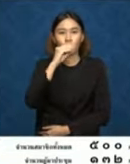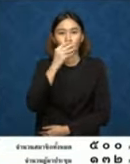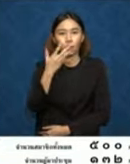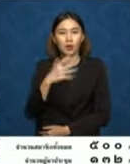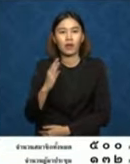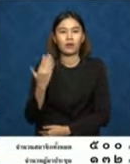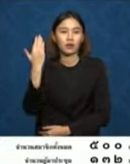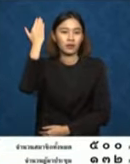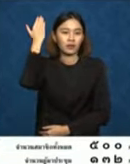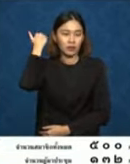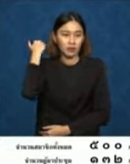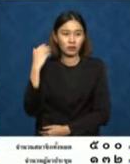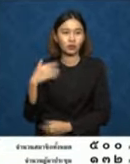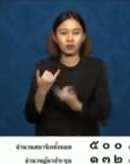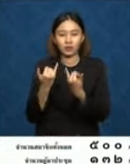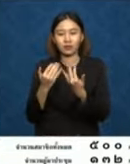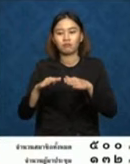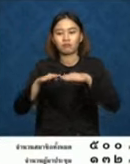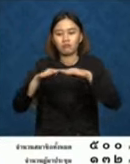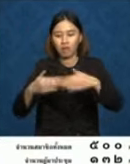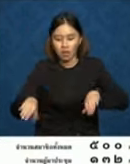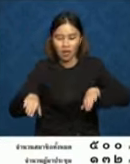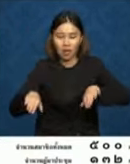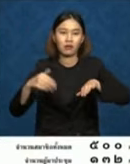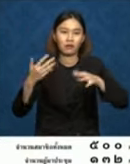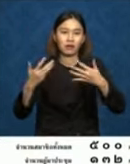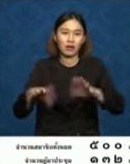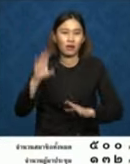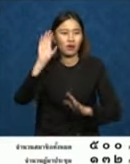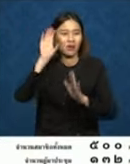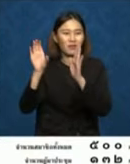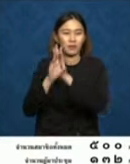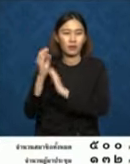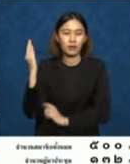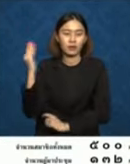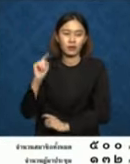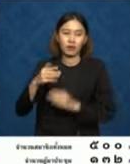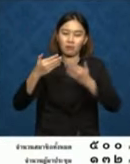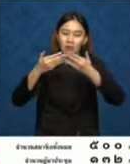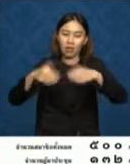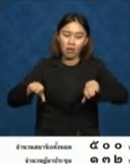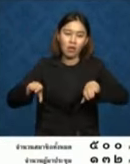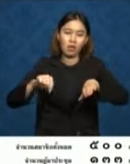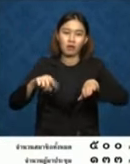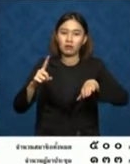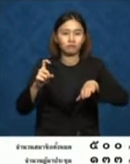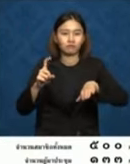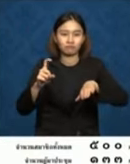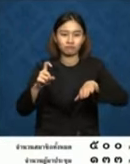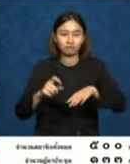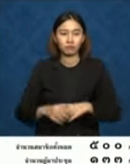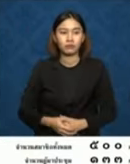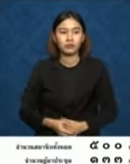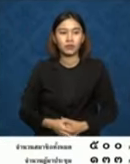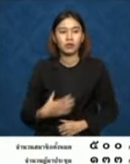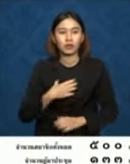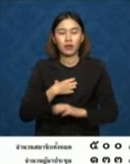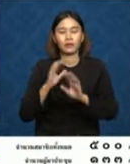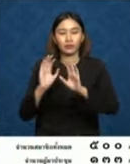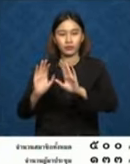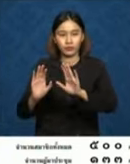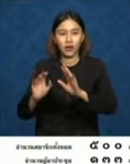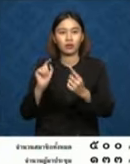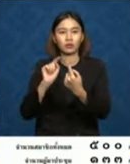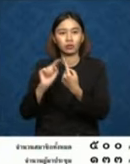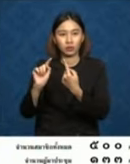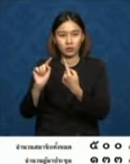วเมื่อคราวที่แล้วด้วยนะครับตอนนี้มันพังแล้วครับตอนแรกนี่ยังไม่พังถ้าเป็นรูปนี้ท่านจะเห็นว่ามันเจ๊งและใช้การไม่ได้เรียบร้อยแล้วนะครับยังไงฝากด้วยนะครับท